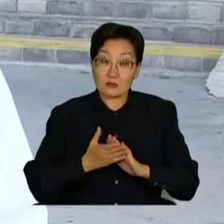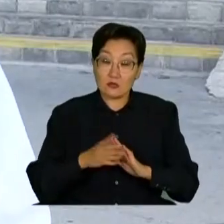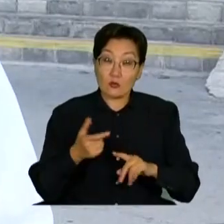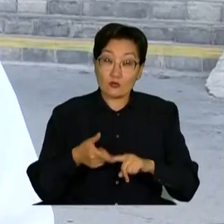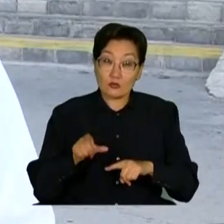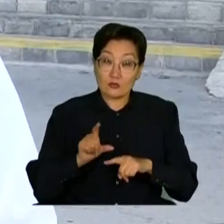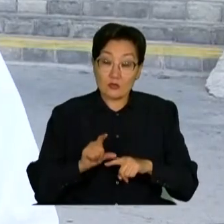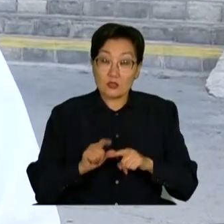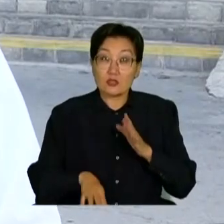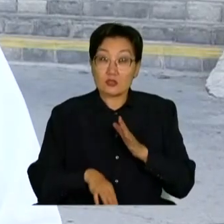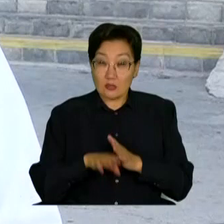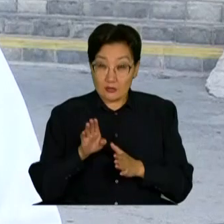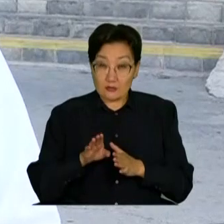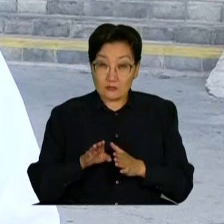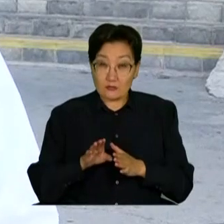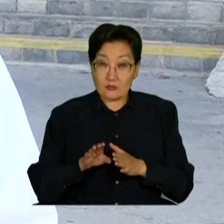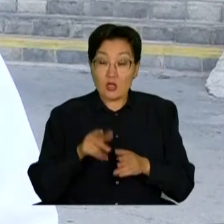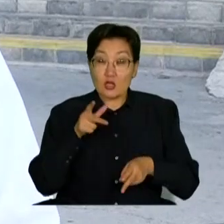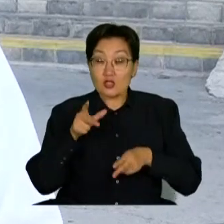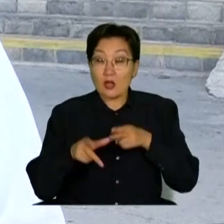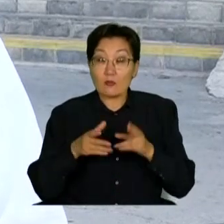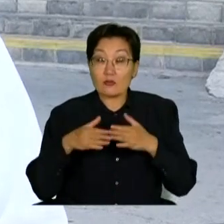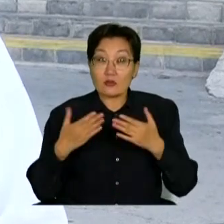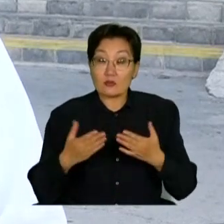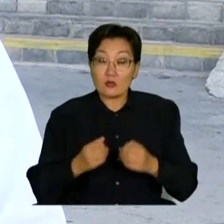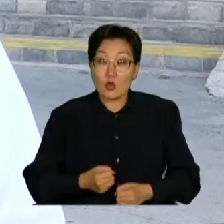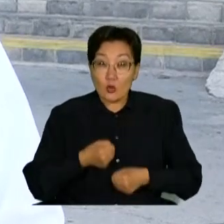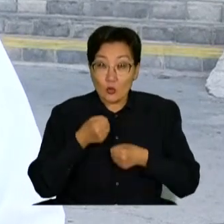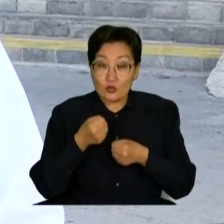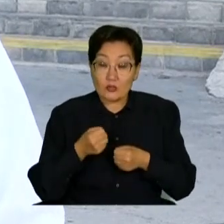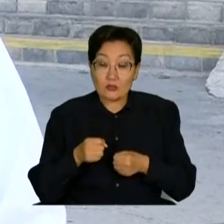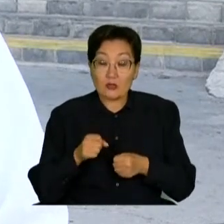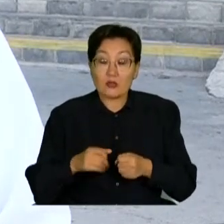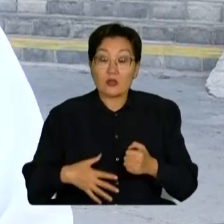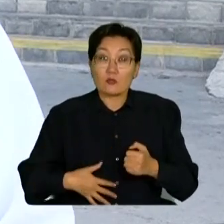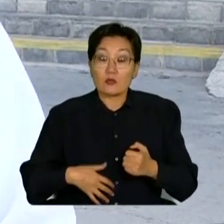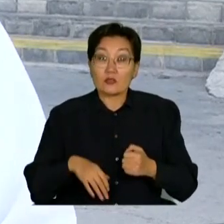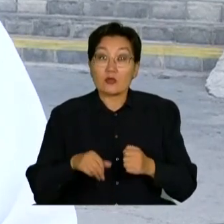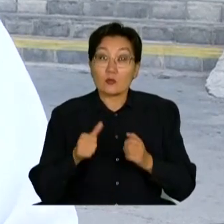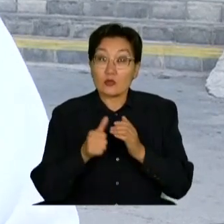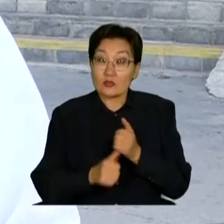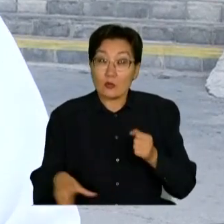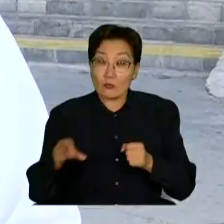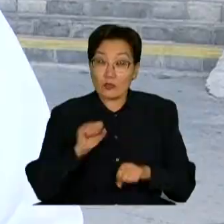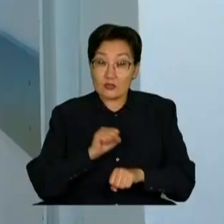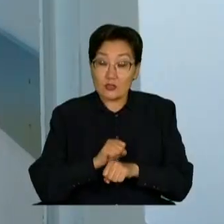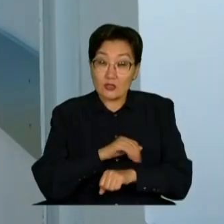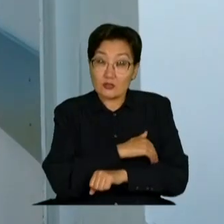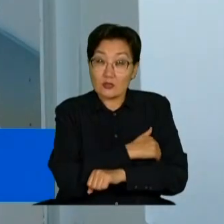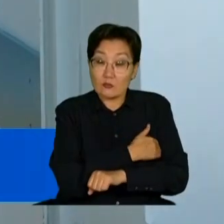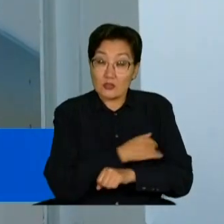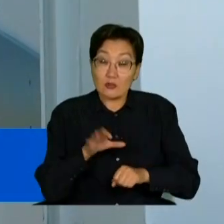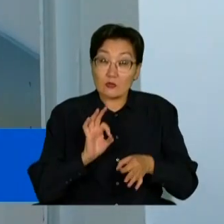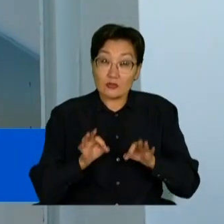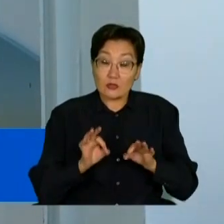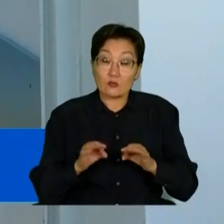өте жақсы, шағымдары жоқ, құсқаны іші өте қойылды, температуралы бәрі нормада.